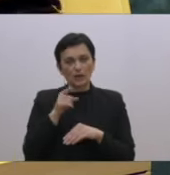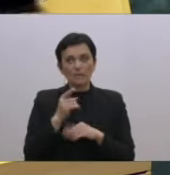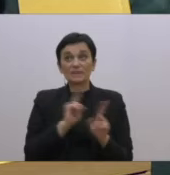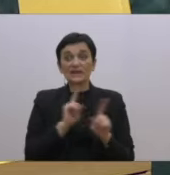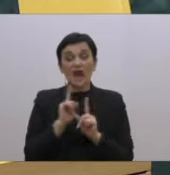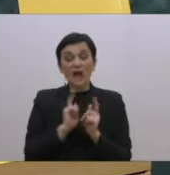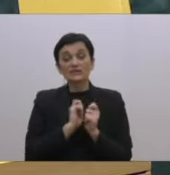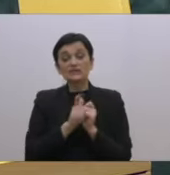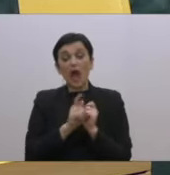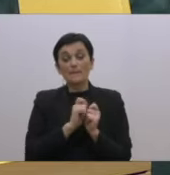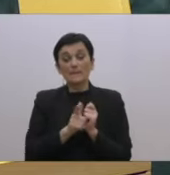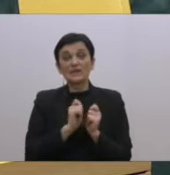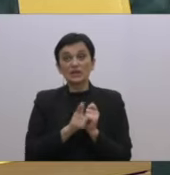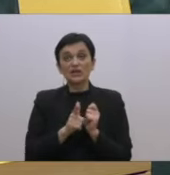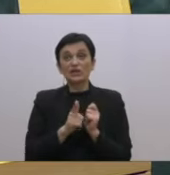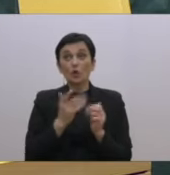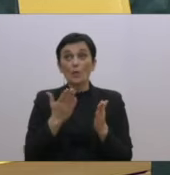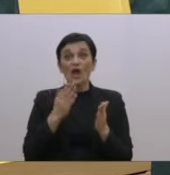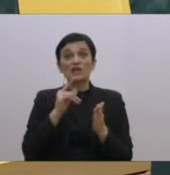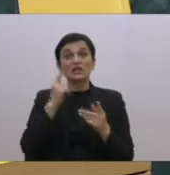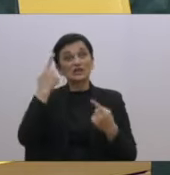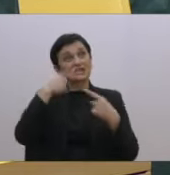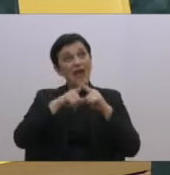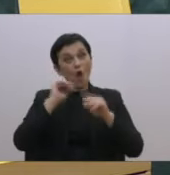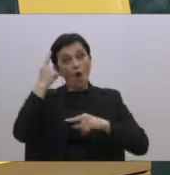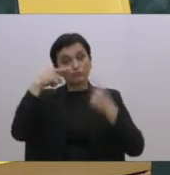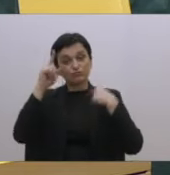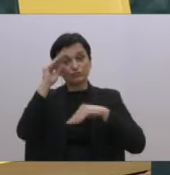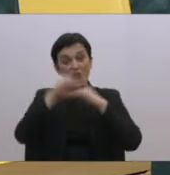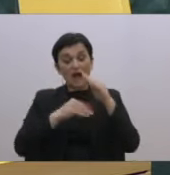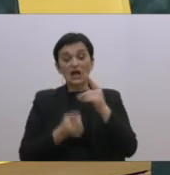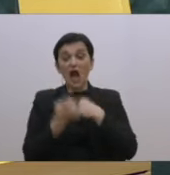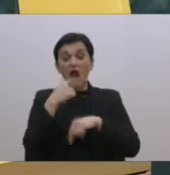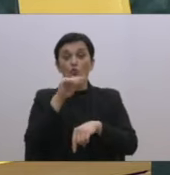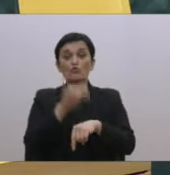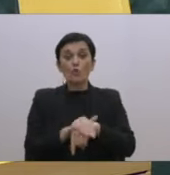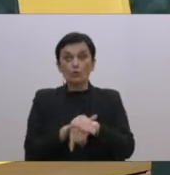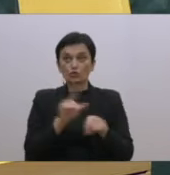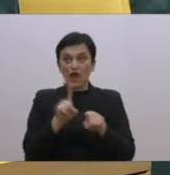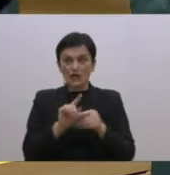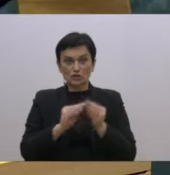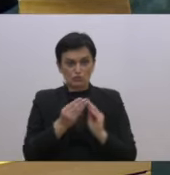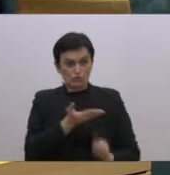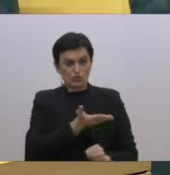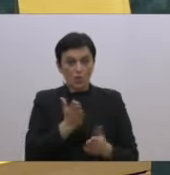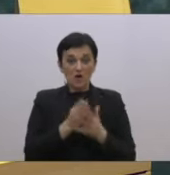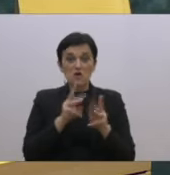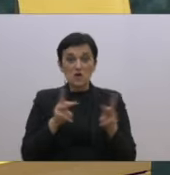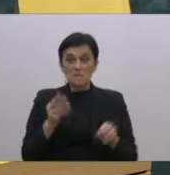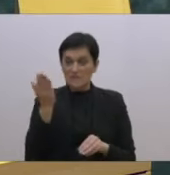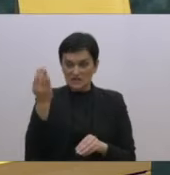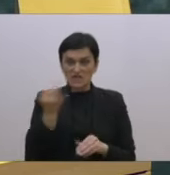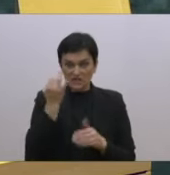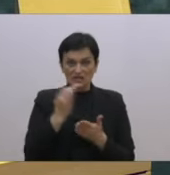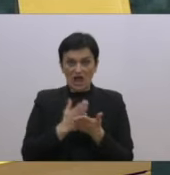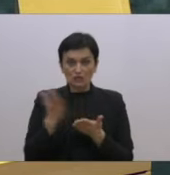რაღაცა დაფინანსება კონსპირაციის თეორიებს აგებ და შემდეგ აღმოჩნდა, რომ თურმე ესეთი პრობლემებია და აგერ მინისტრის დაინტერესებული